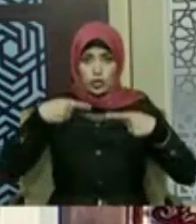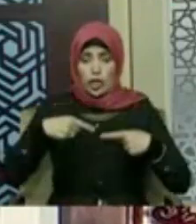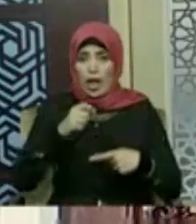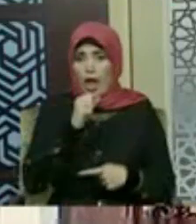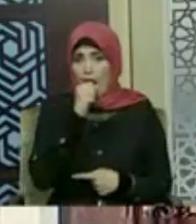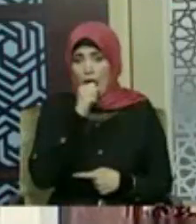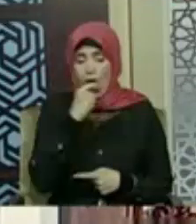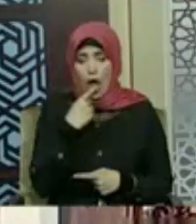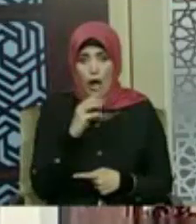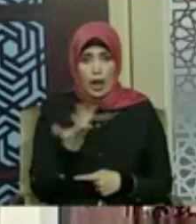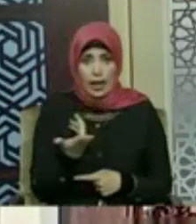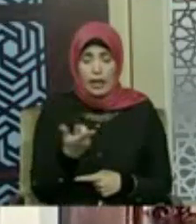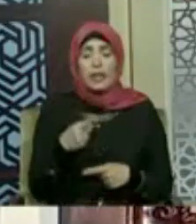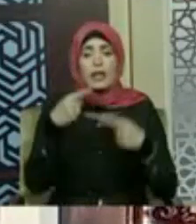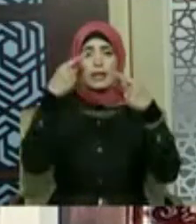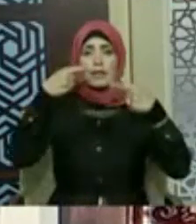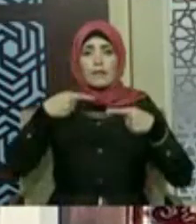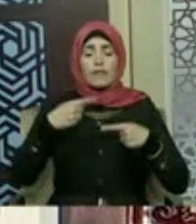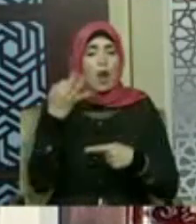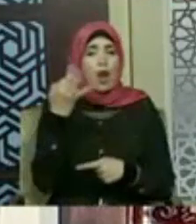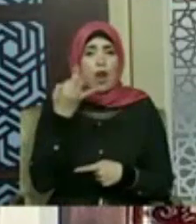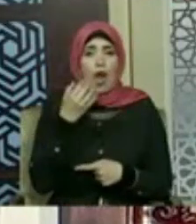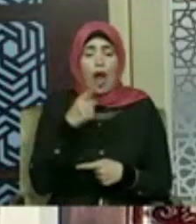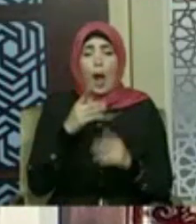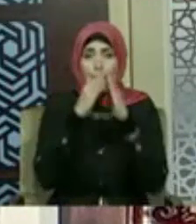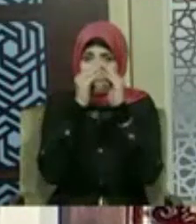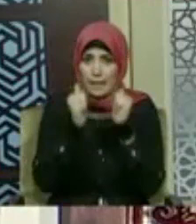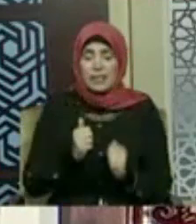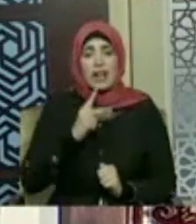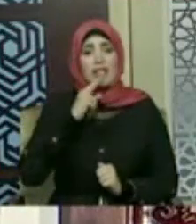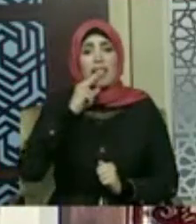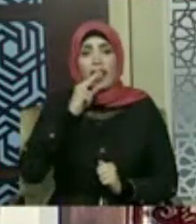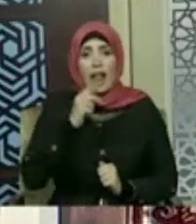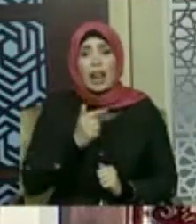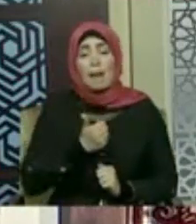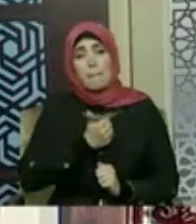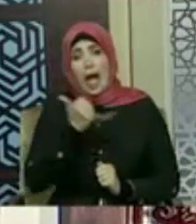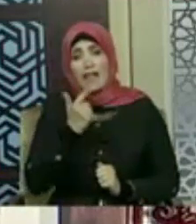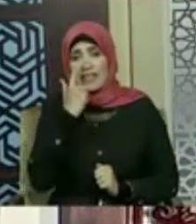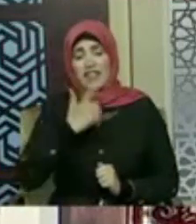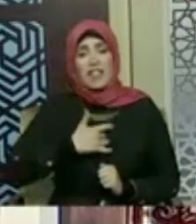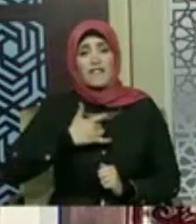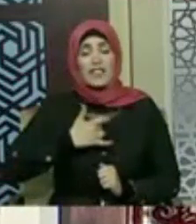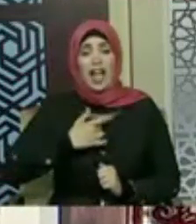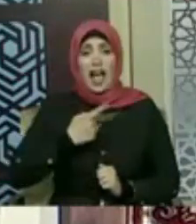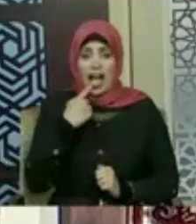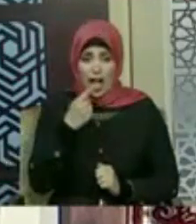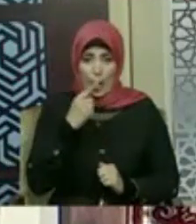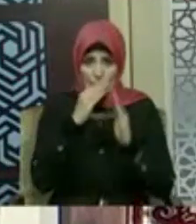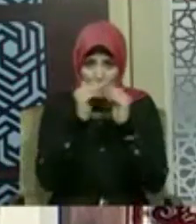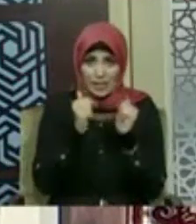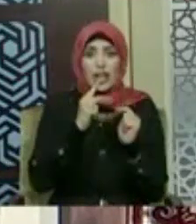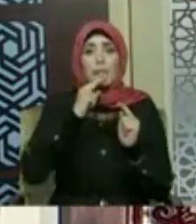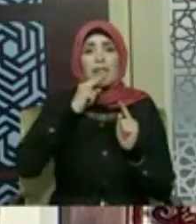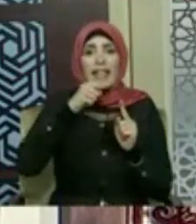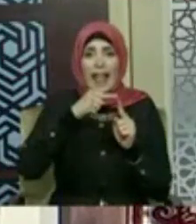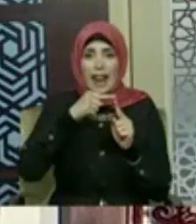قصيدته الرائعة مصر تتحدث عن نفسها، حيث يقول: